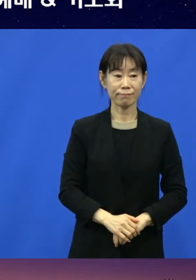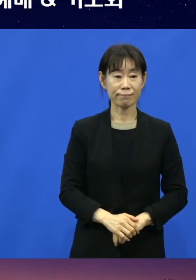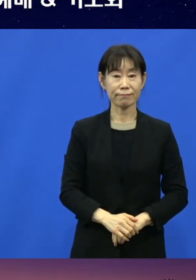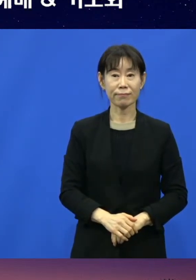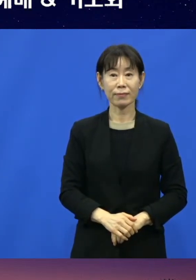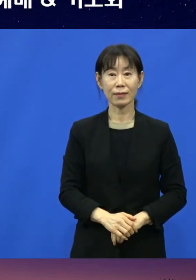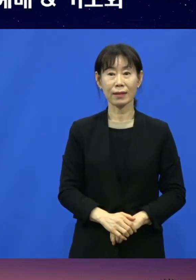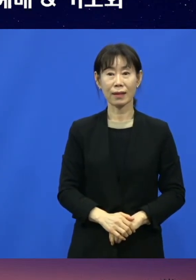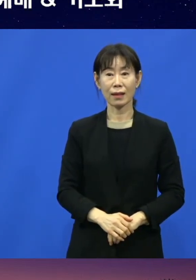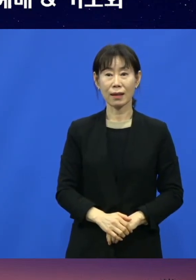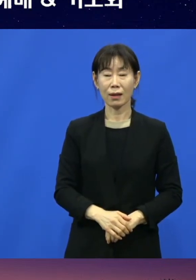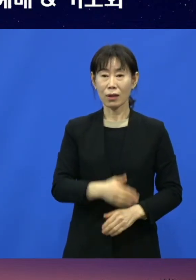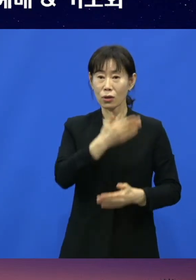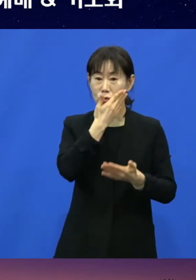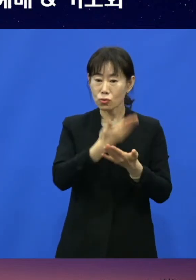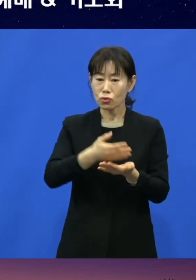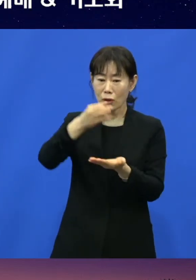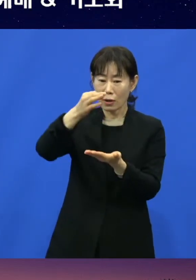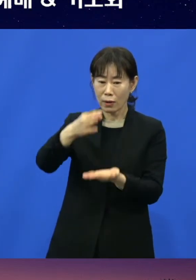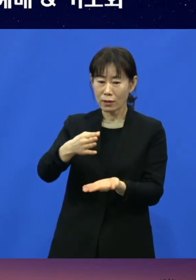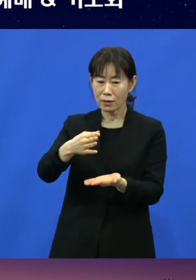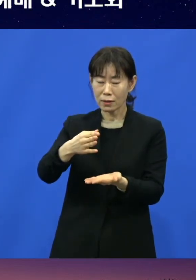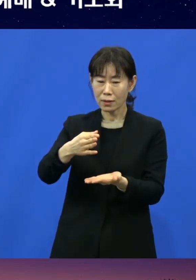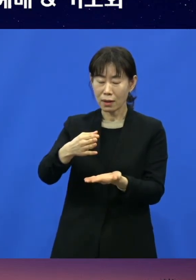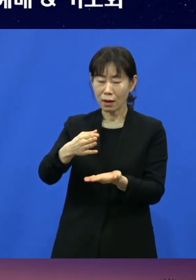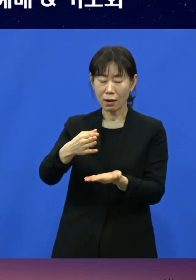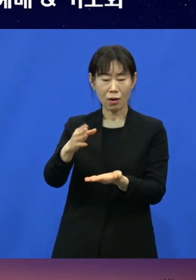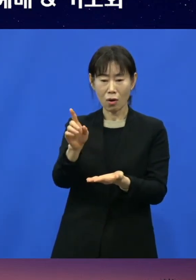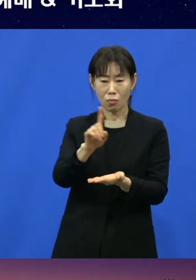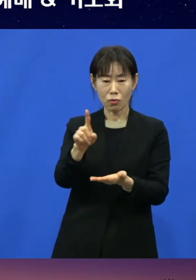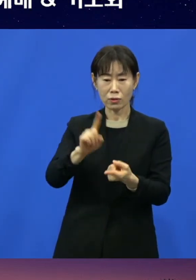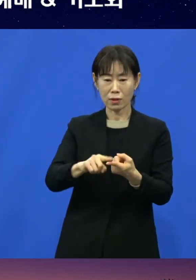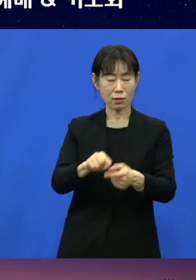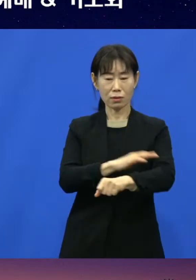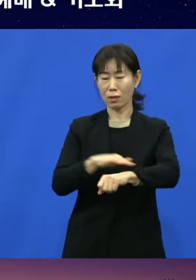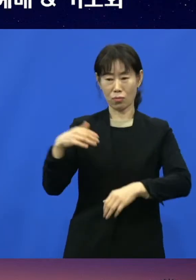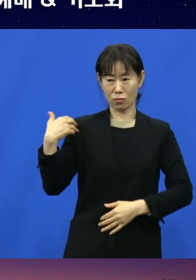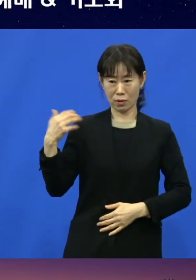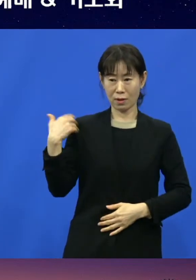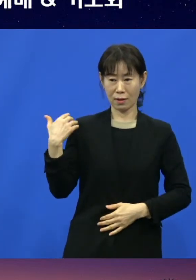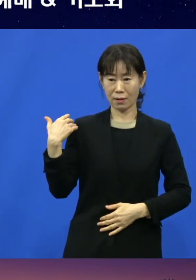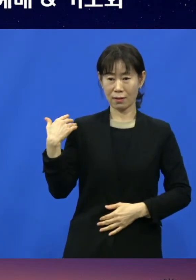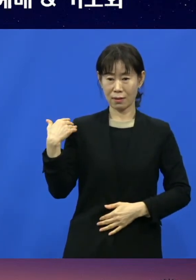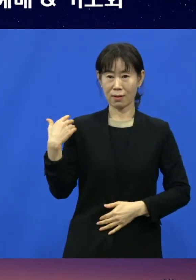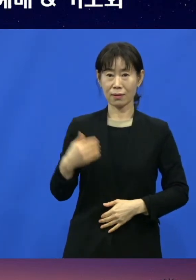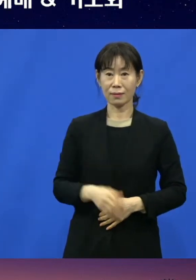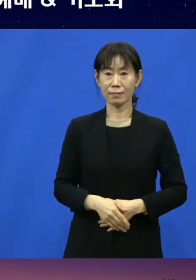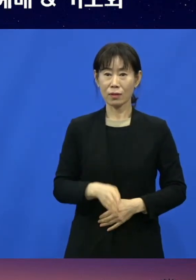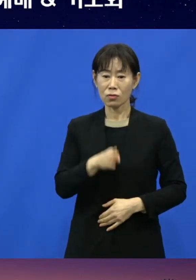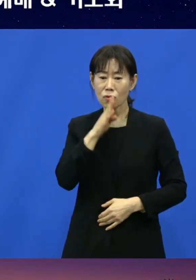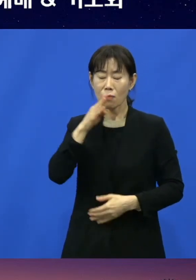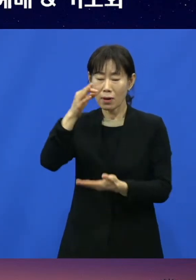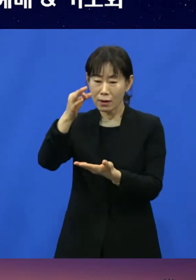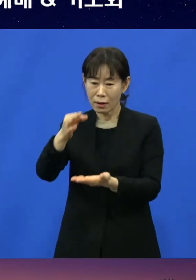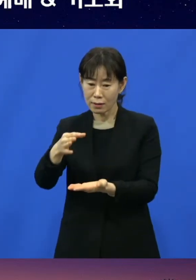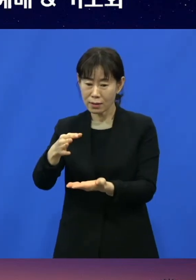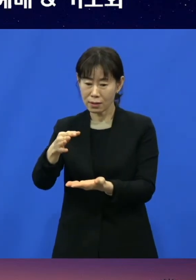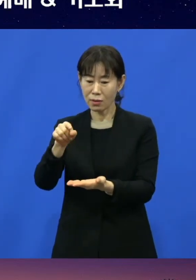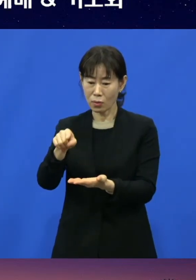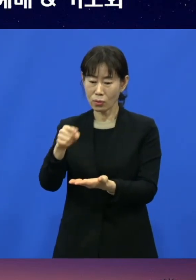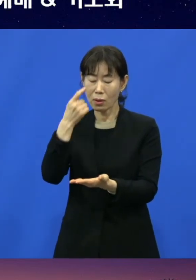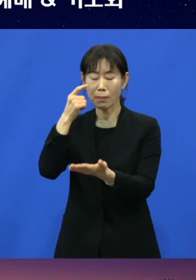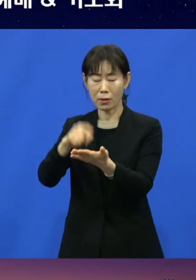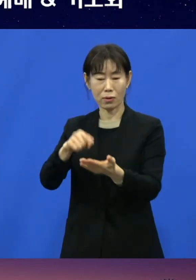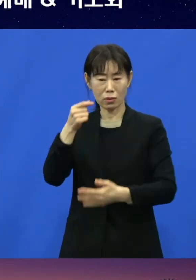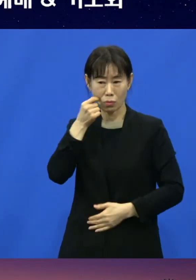가치에 이 혼란이 온 거죠. 요즘 뭐 가치관의 혼란이 그거잖아요, 여러분. 진짜 가치 있는 것은 가치 있게 보지 못하고